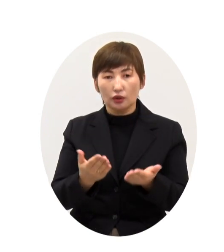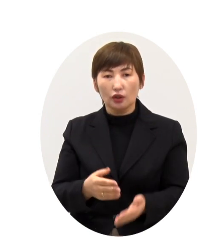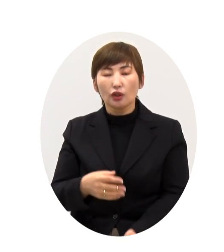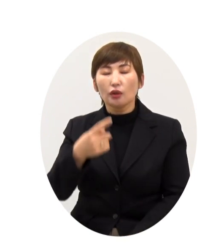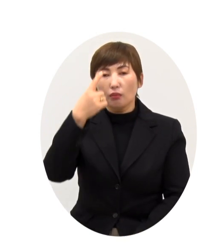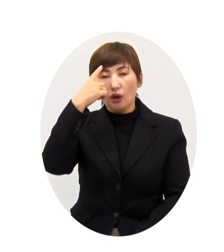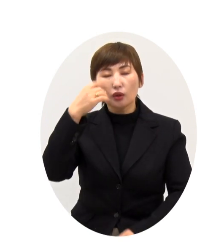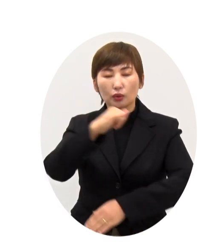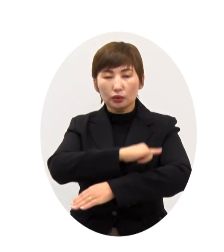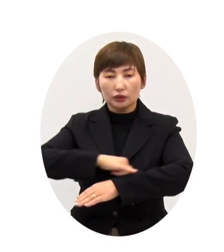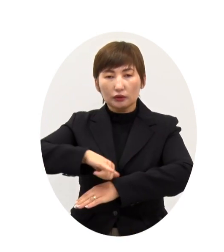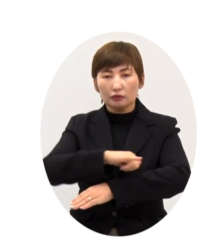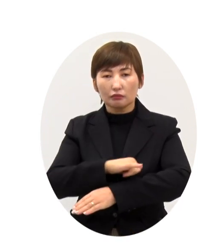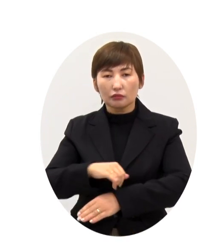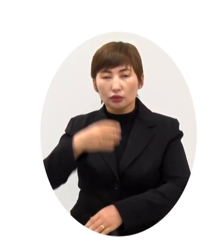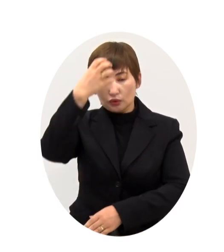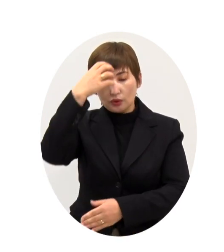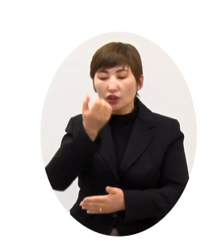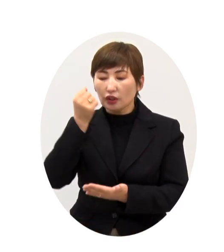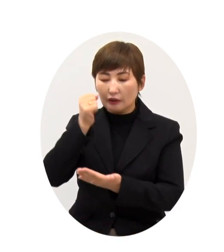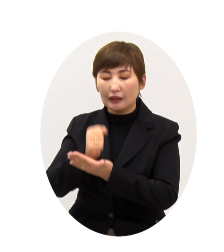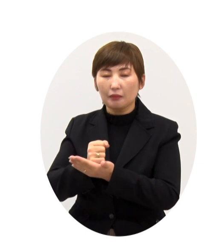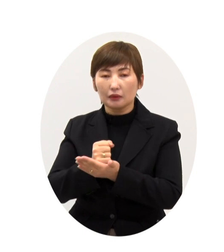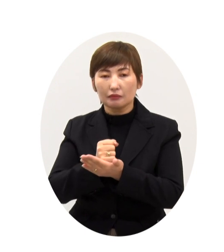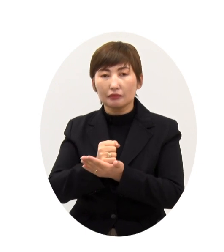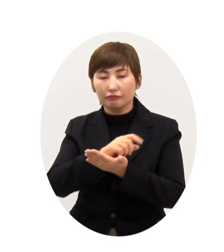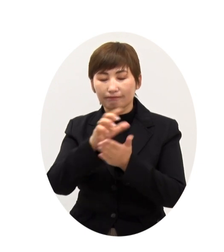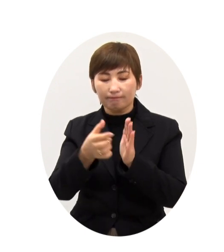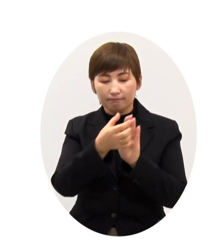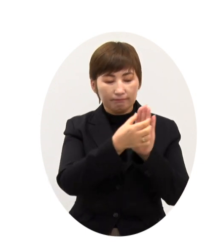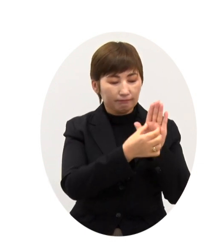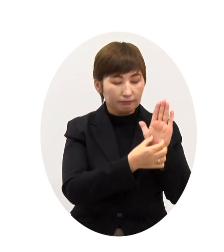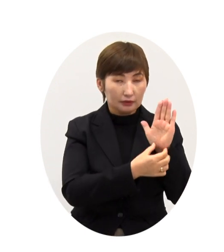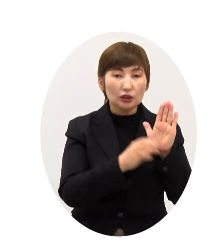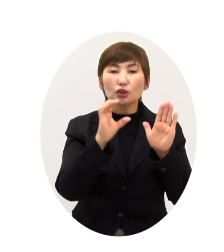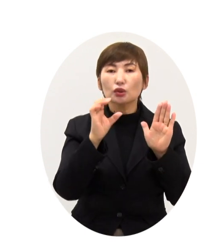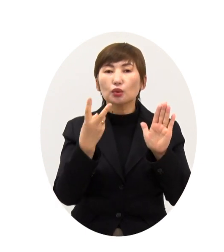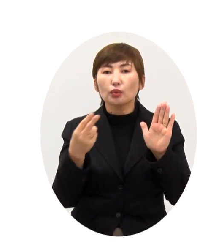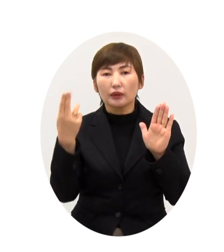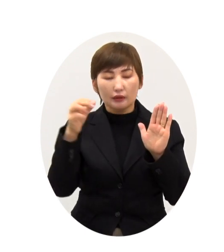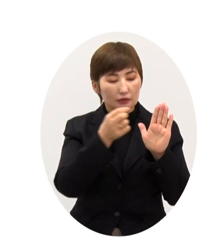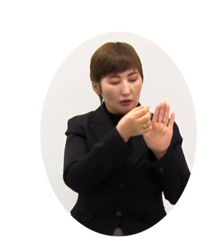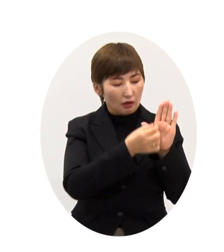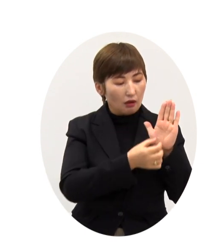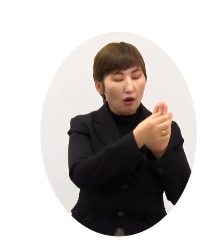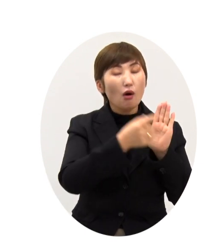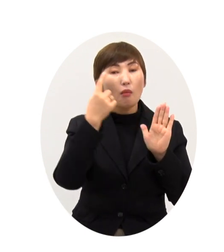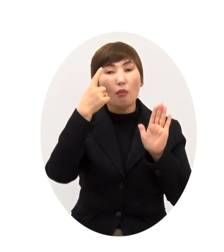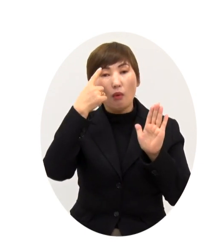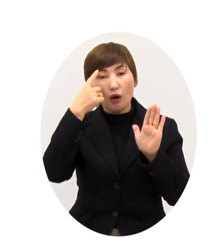За төрийн тамган дөрвөлжин хэлбэртэй, голдоо төрийн сүлдтэй, сүлдний хоёр талаар Монгол улс гэсэн